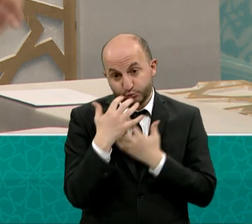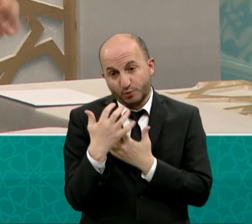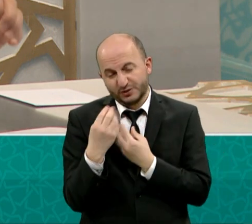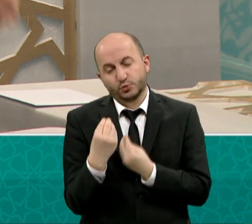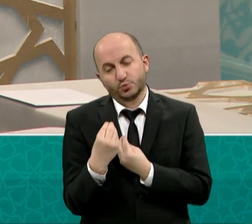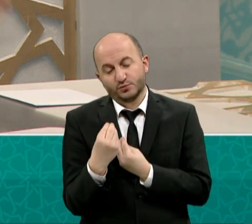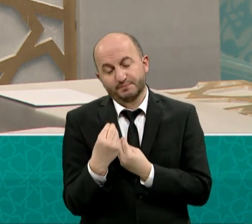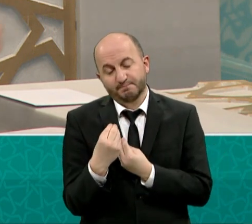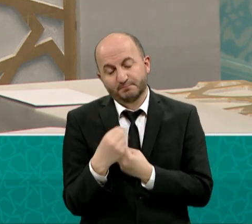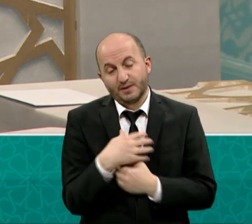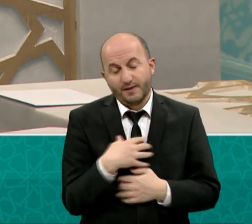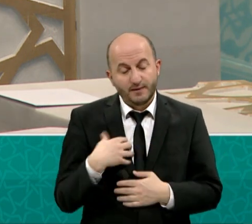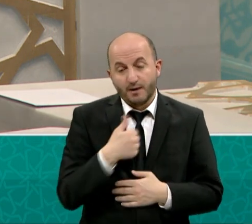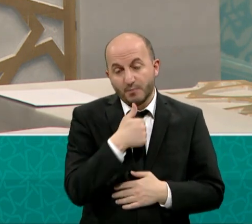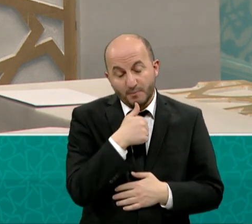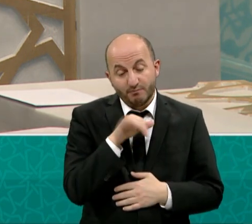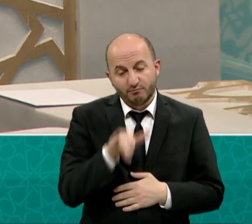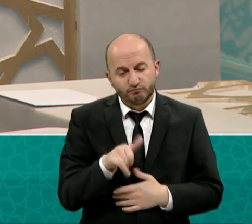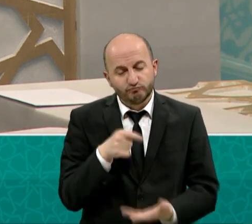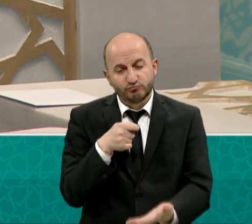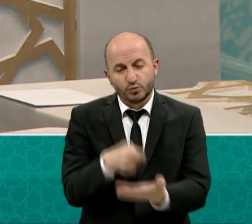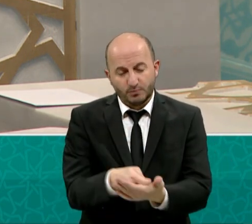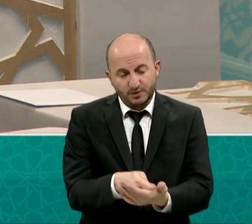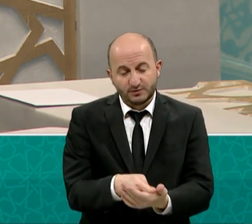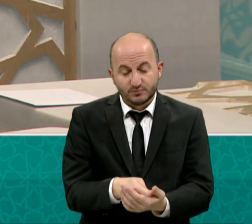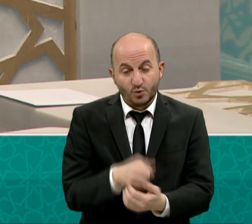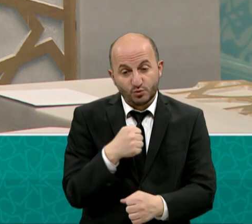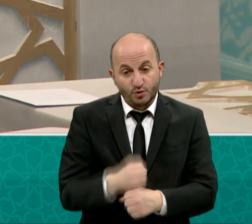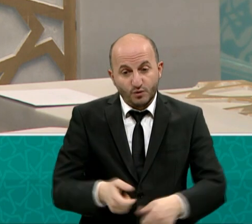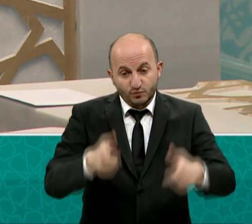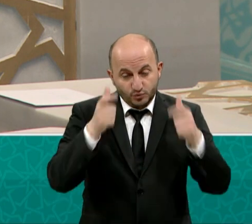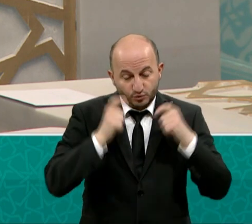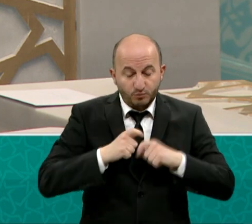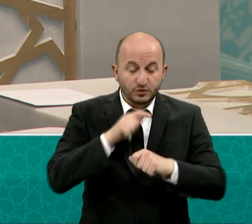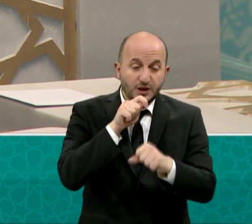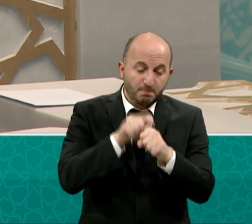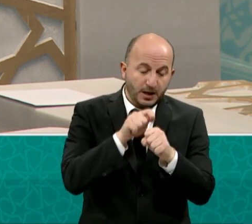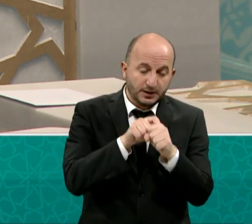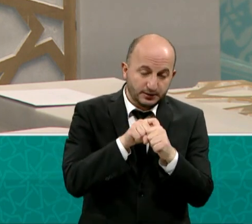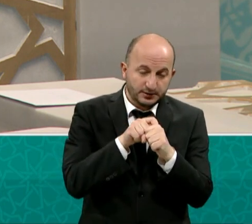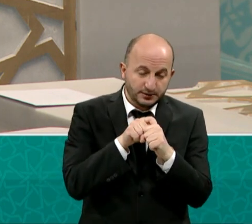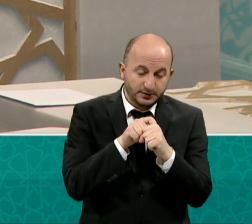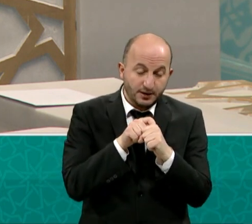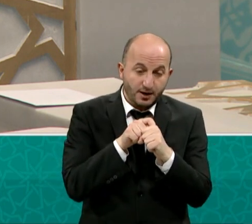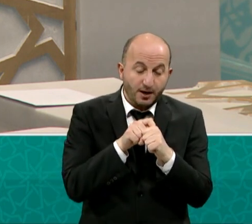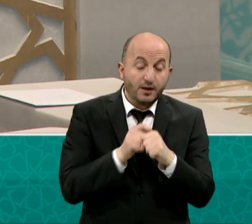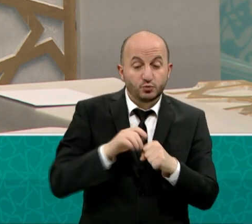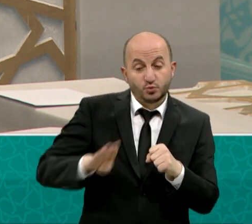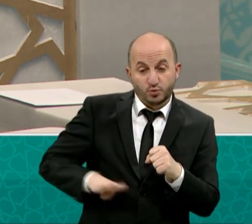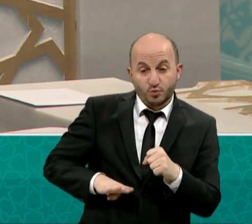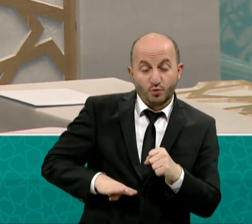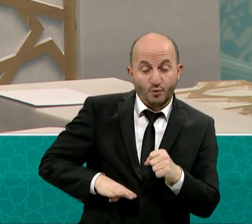babaya zaten onların hakkını ödemek, görev ve sorumluluklarımızı yerine getirmek, evlat